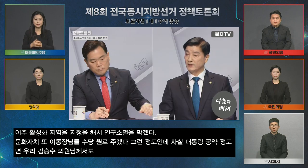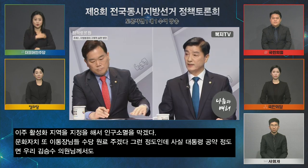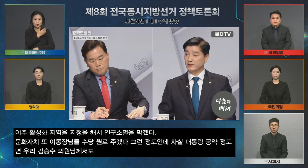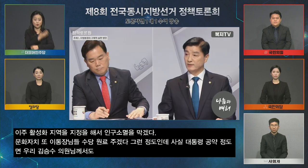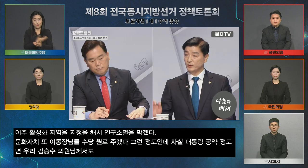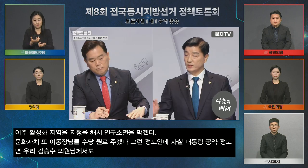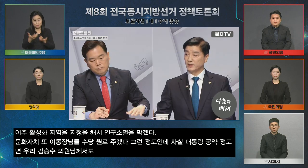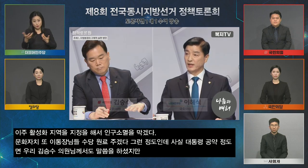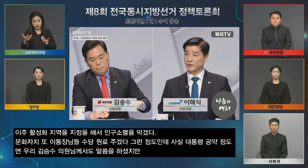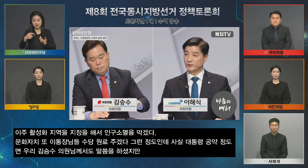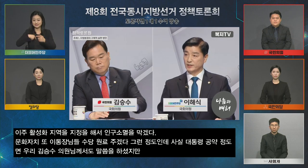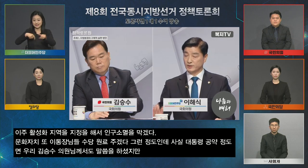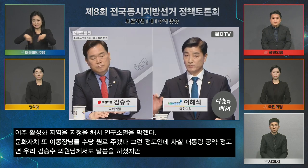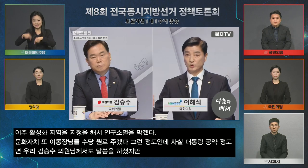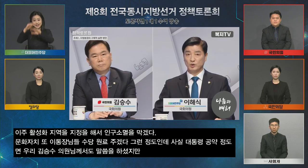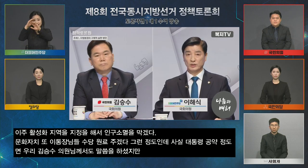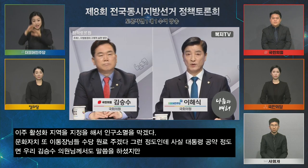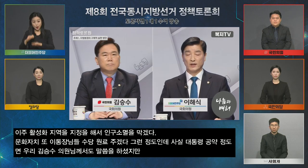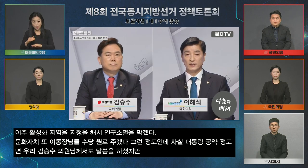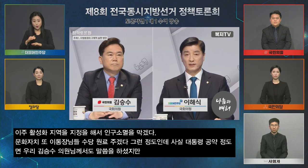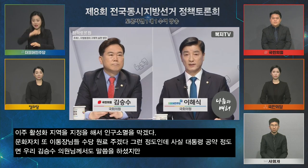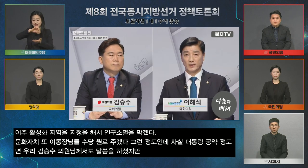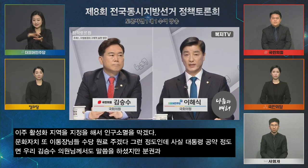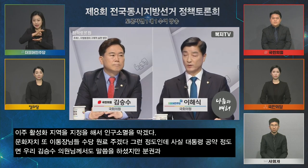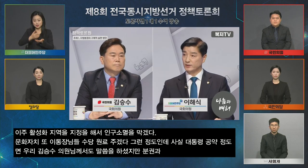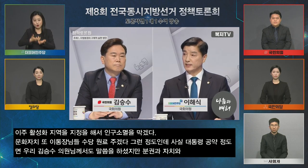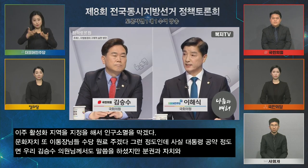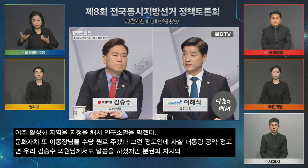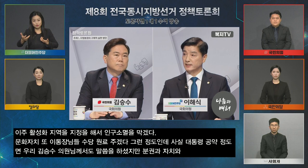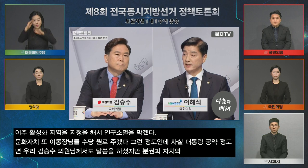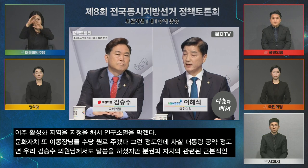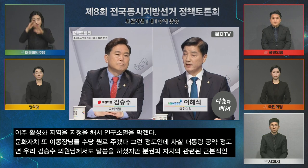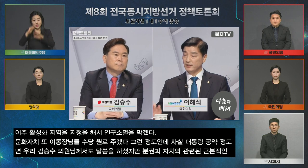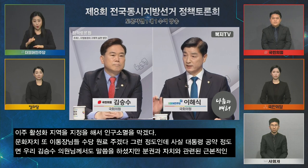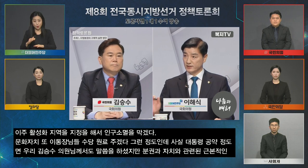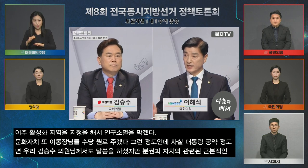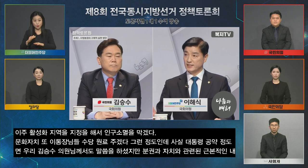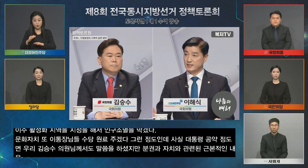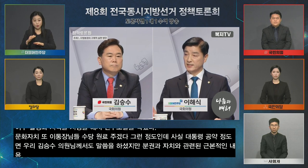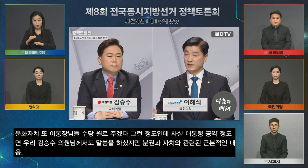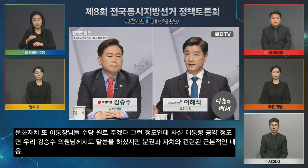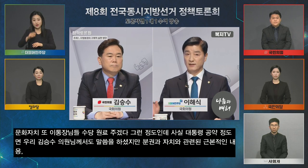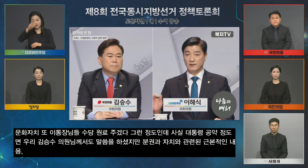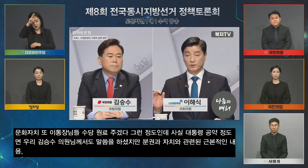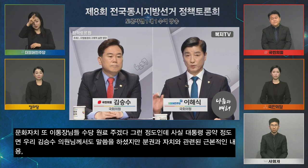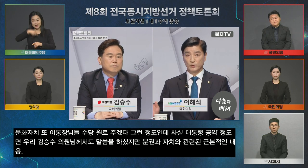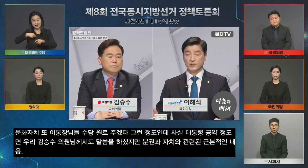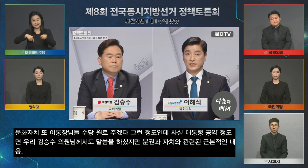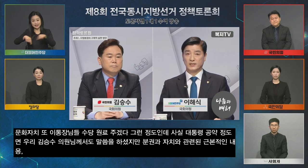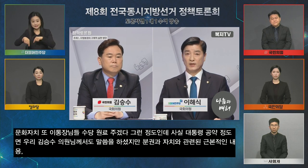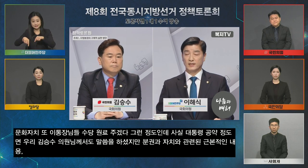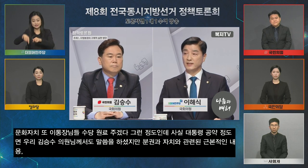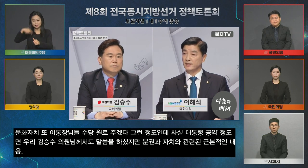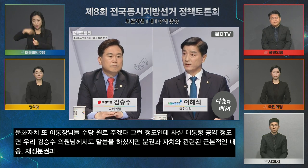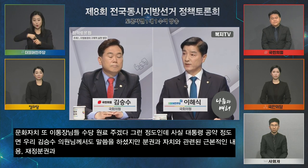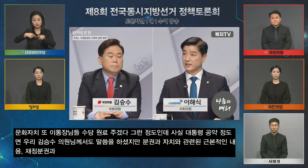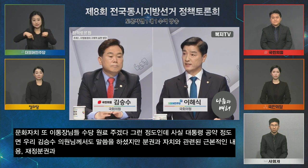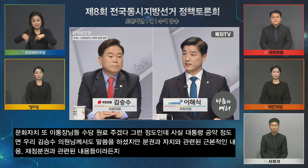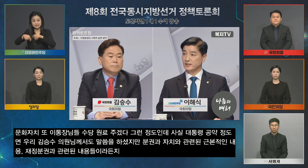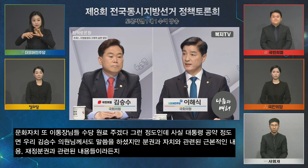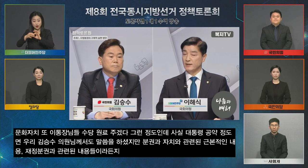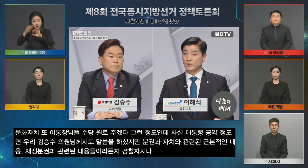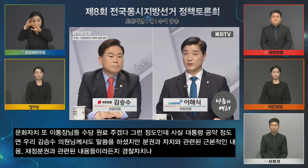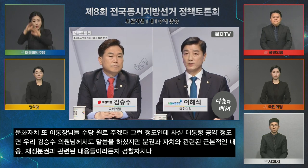자치와 관련된 근본적인 내용, 재정분권과 관련된 내용들이라든지 경찰 자치나 교육 자치와 관련된